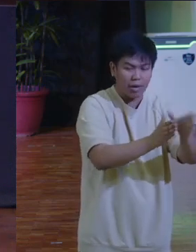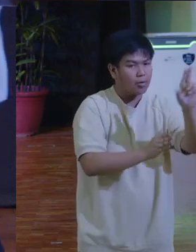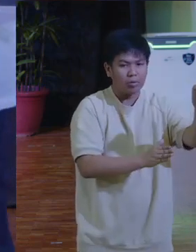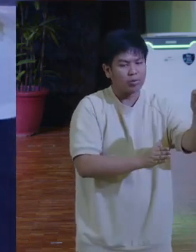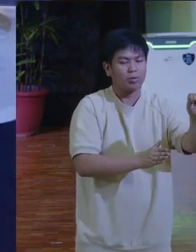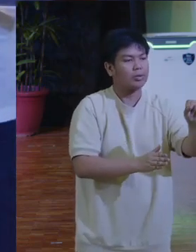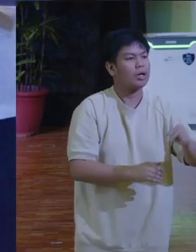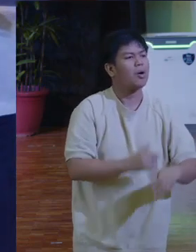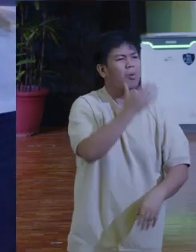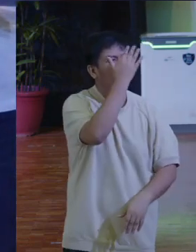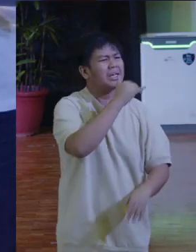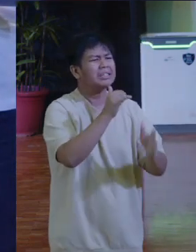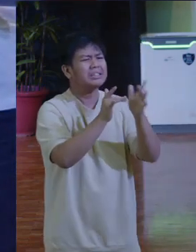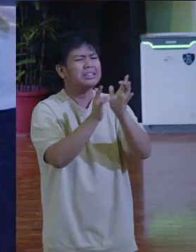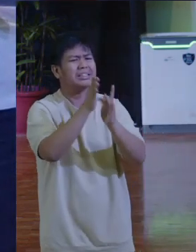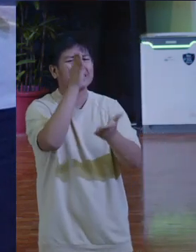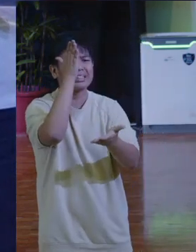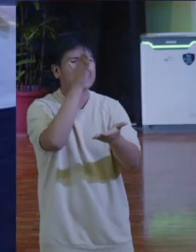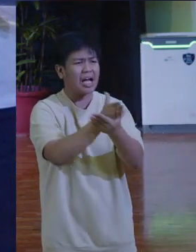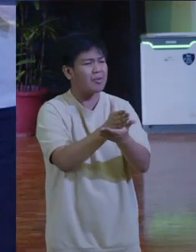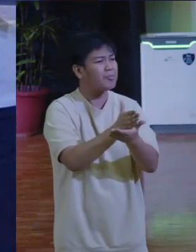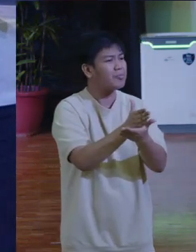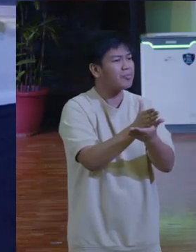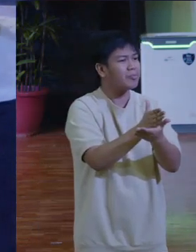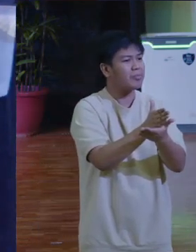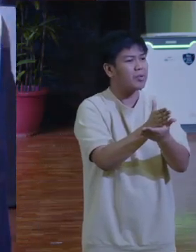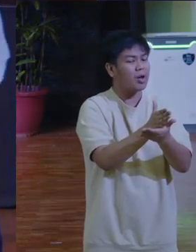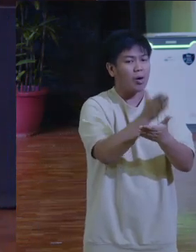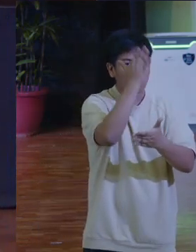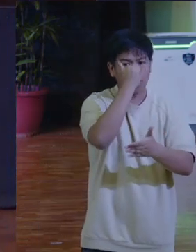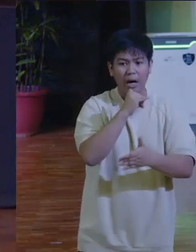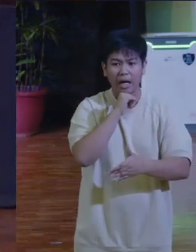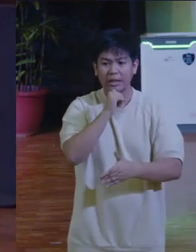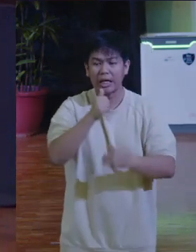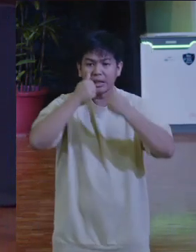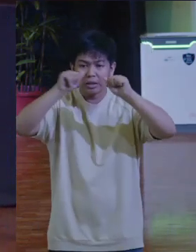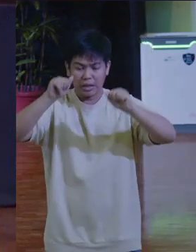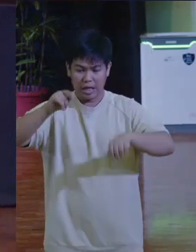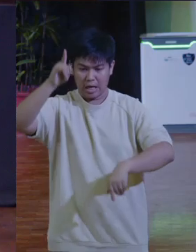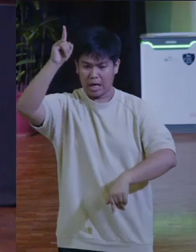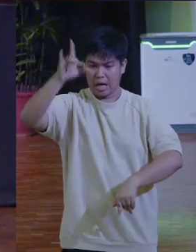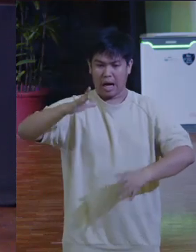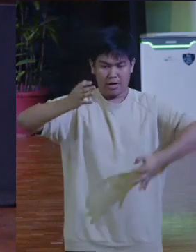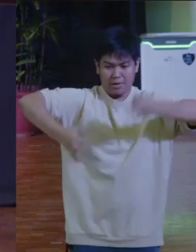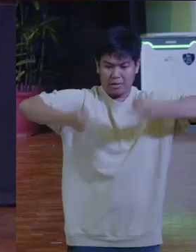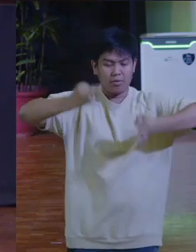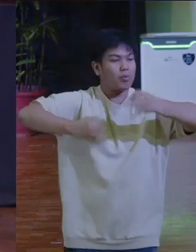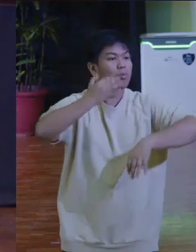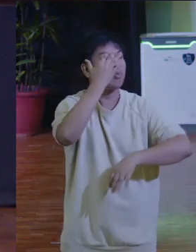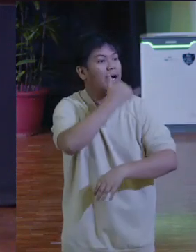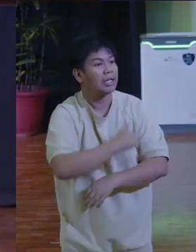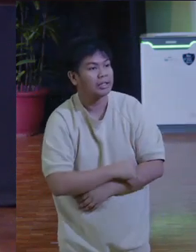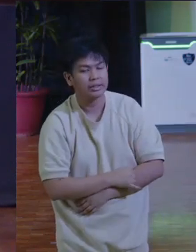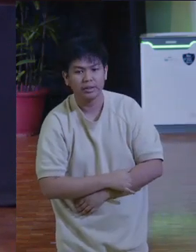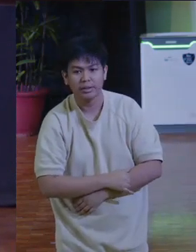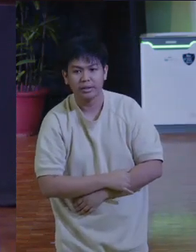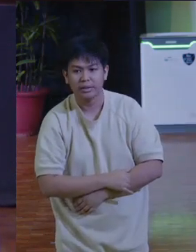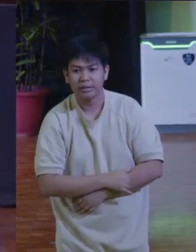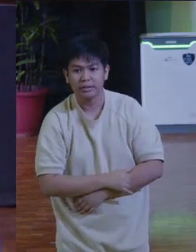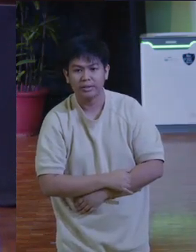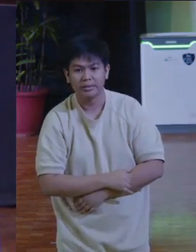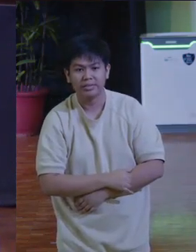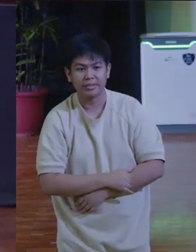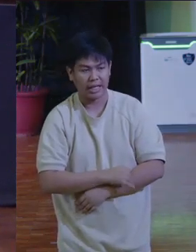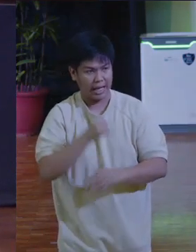Hindi tinapos na Jesus. Hindi niya sinabi yung day of God's vengeance. Bakit kaya? Pero